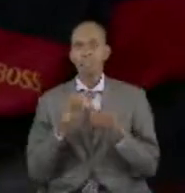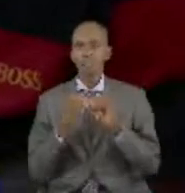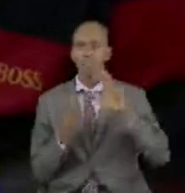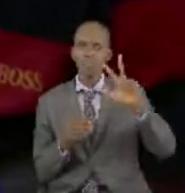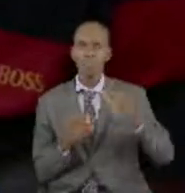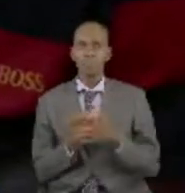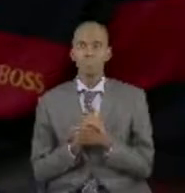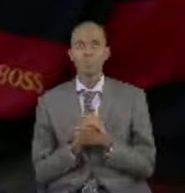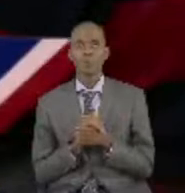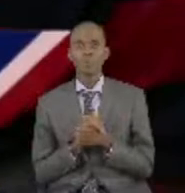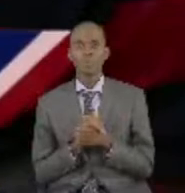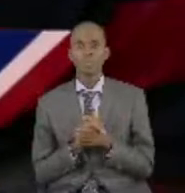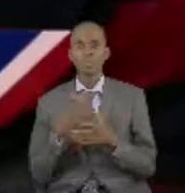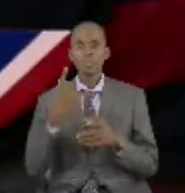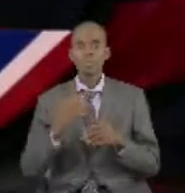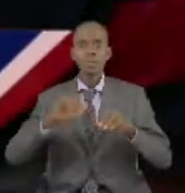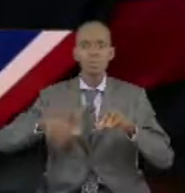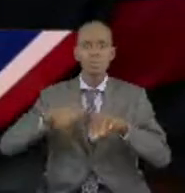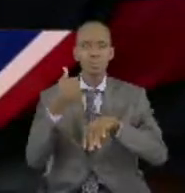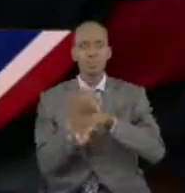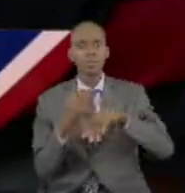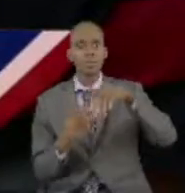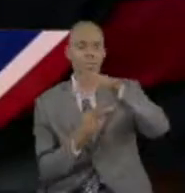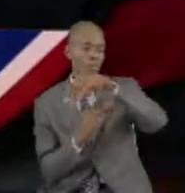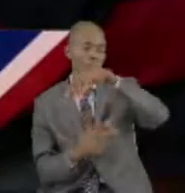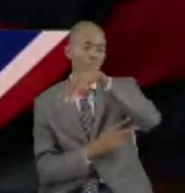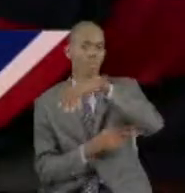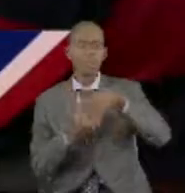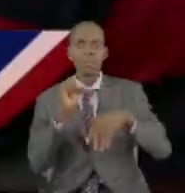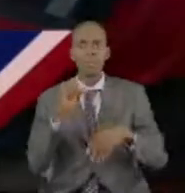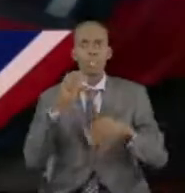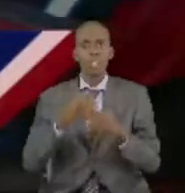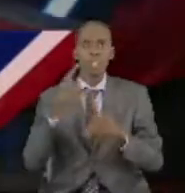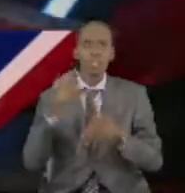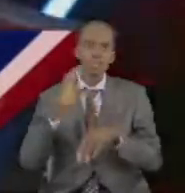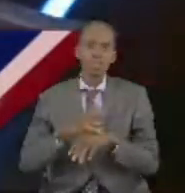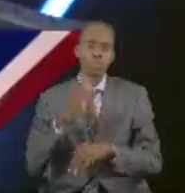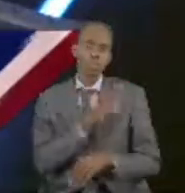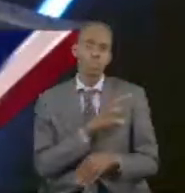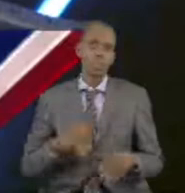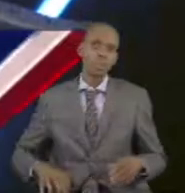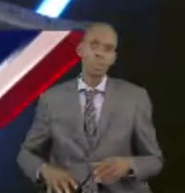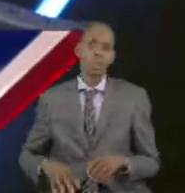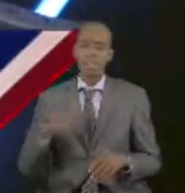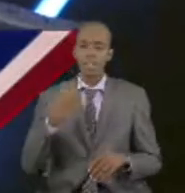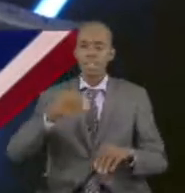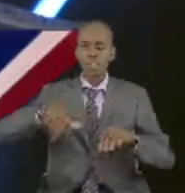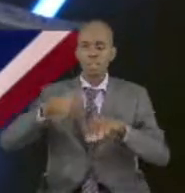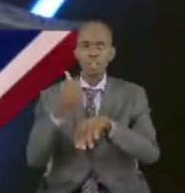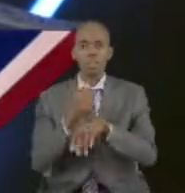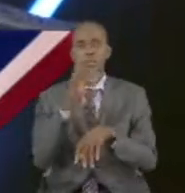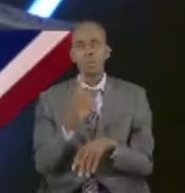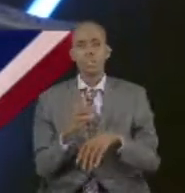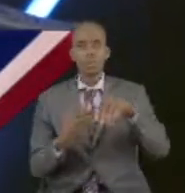troisi l'élément numéro toi c'est quoi ça il s'agit de piliers établi dans l'église de criston le